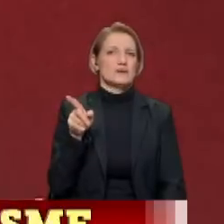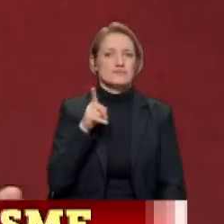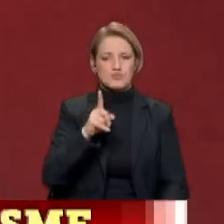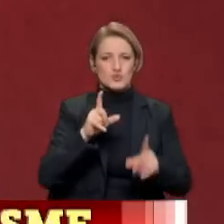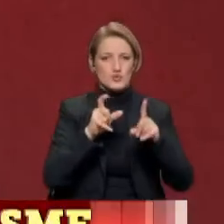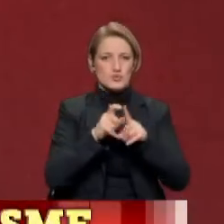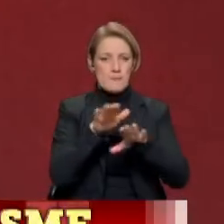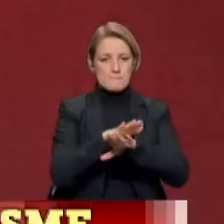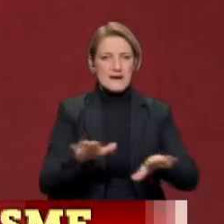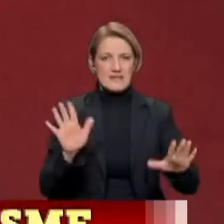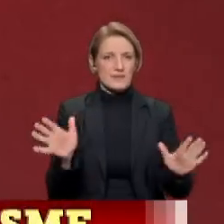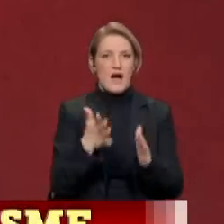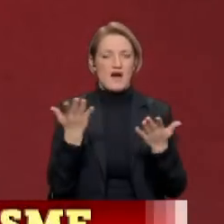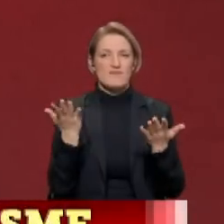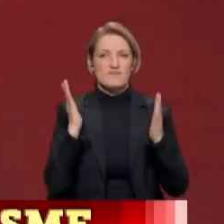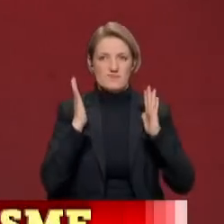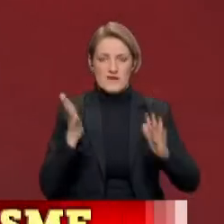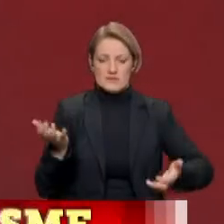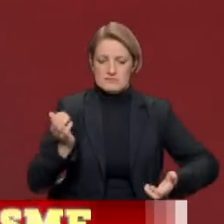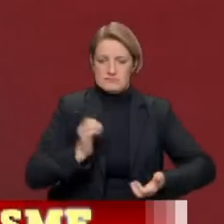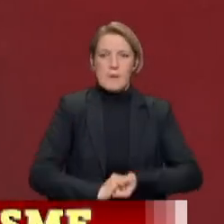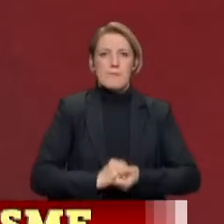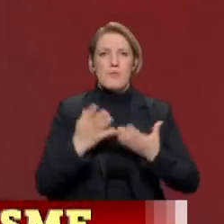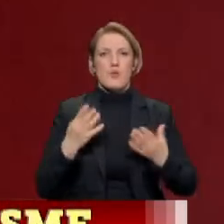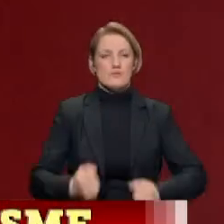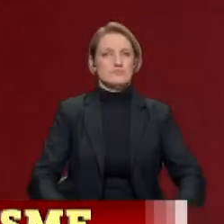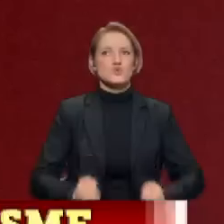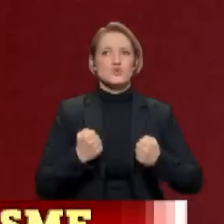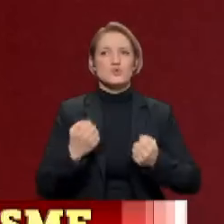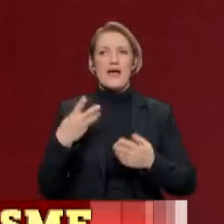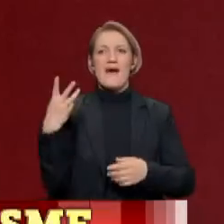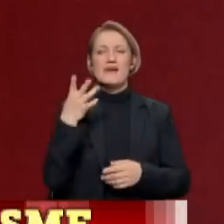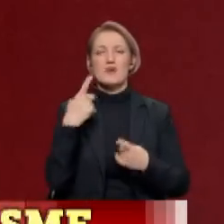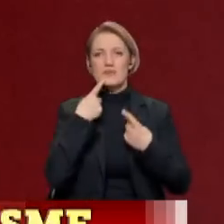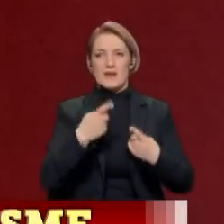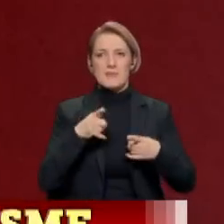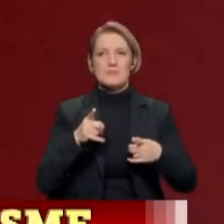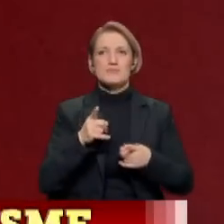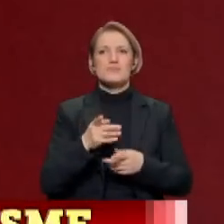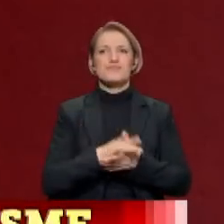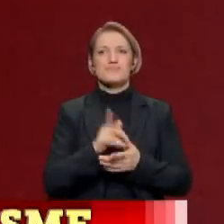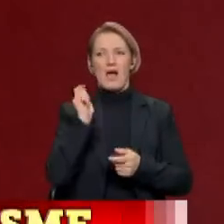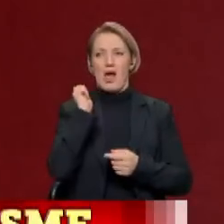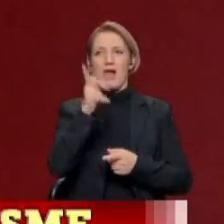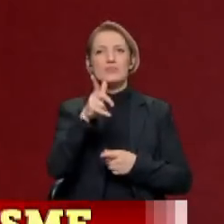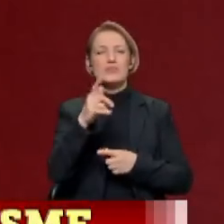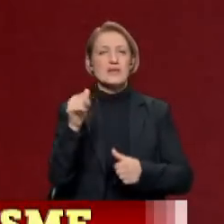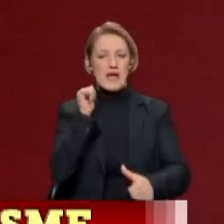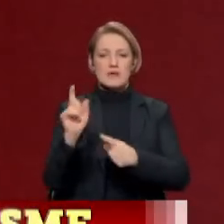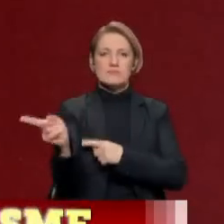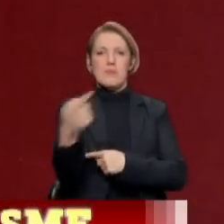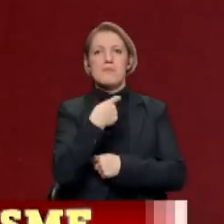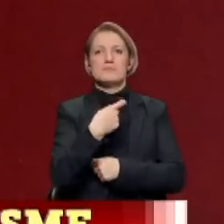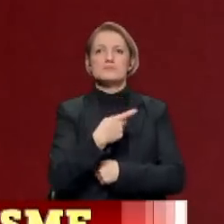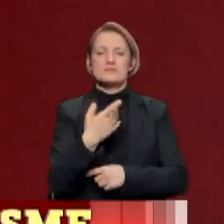durum masayı daha fazla mı kenetledi? Ama işte öyle oluyor, öyle oluyor. Yani Erdoğan ne der? Bu merak gibi. Attığı her şey dönüyor,